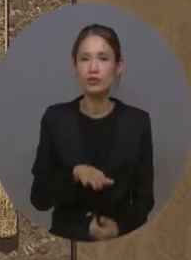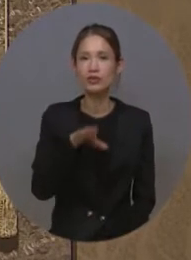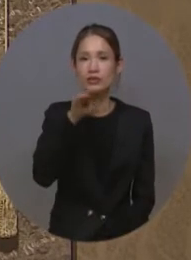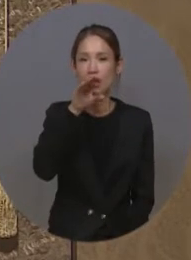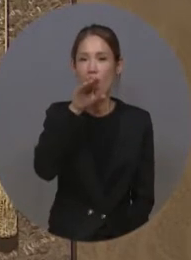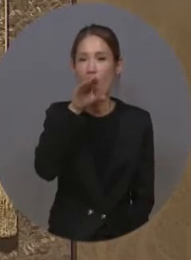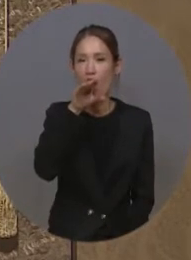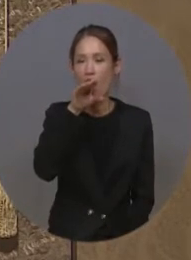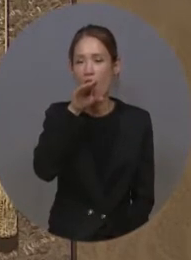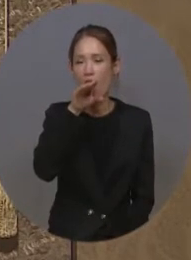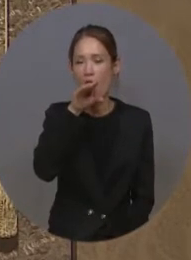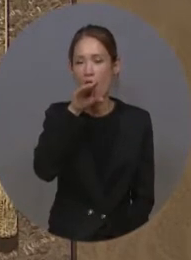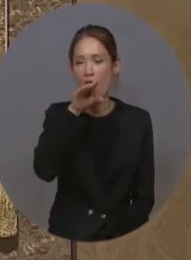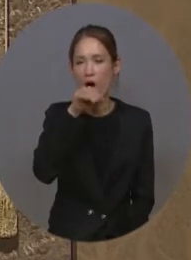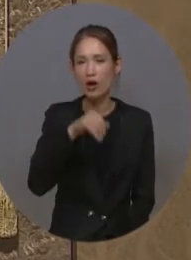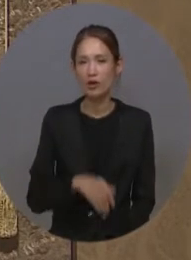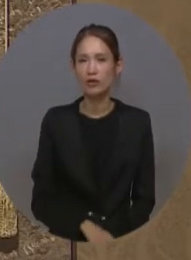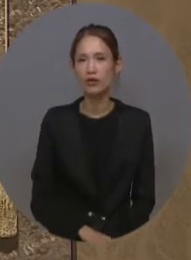혀가